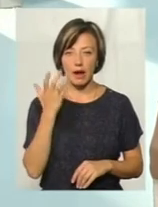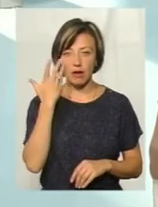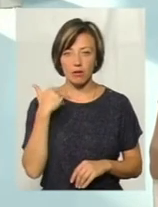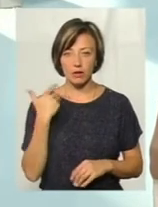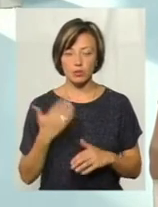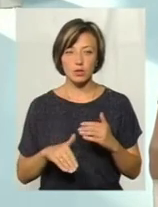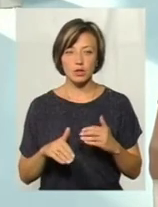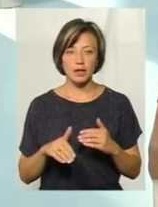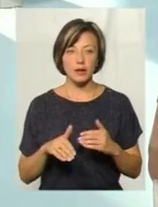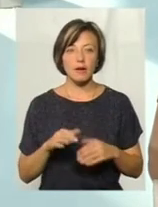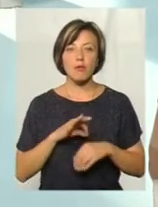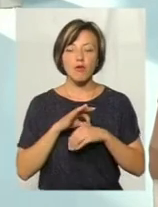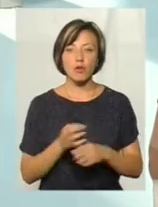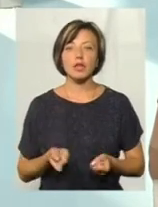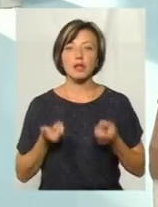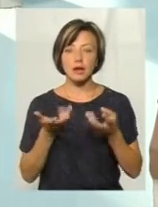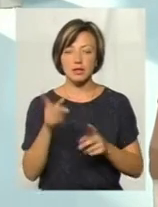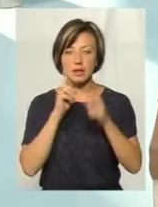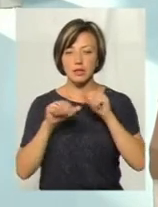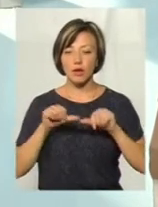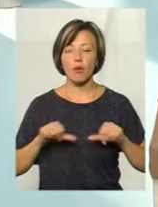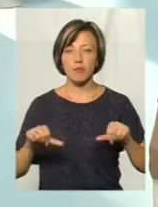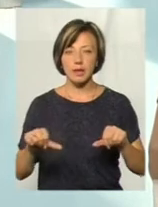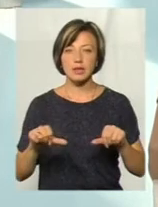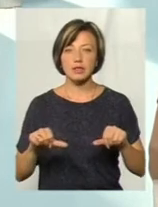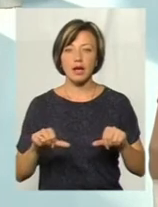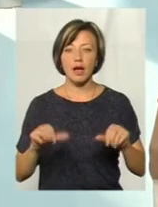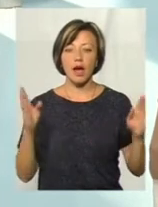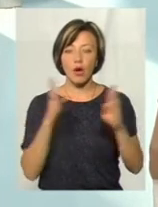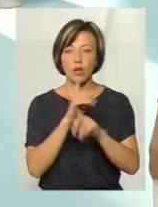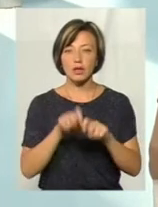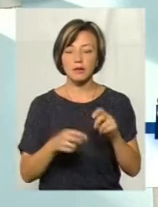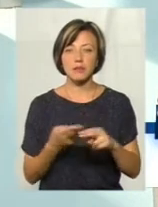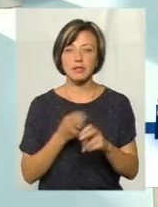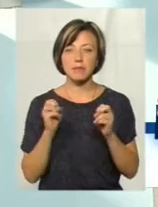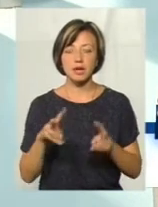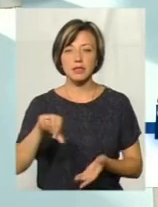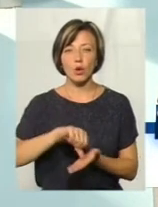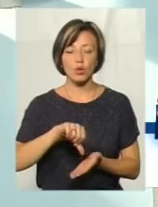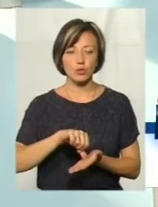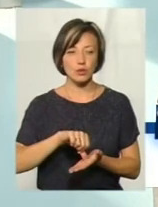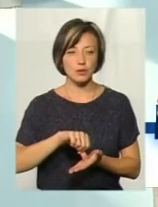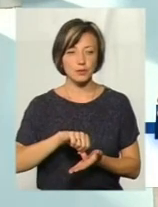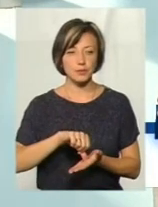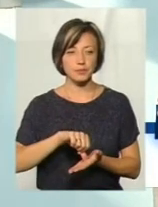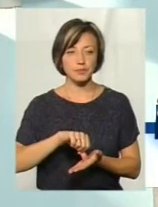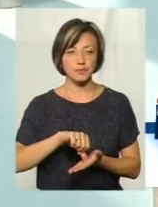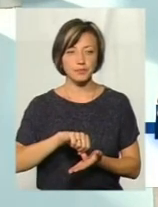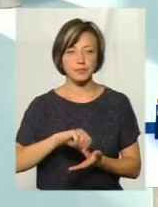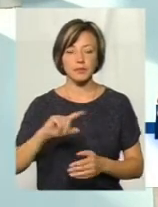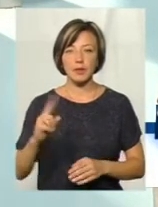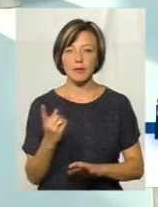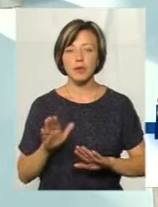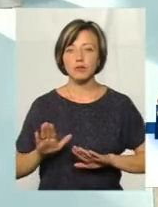проводили скільки засідань комісії техногенної екологічної безпеки за участю і першого